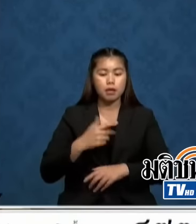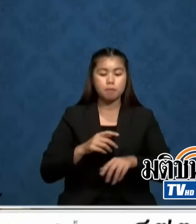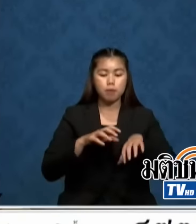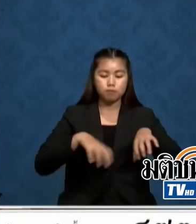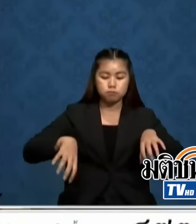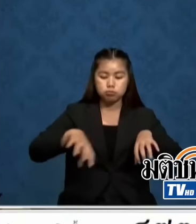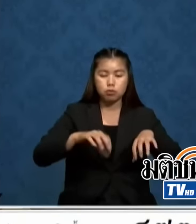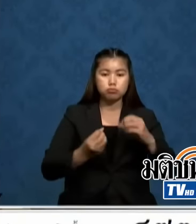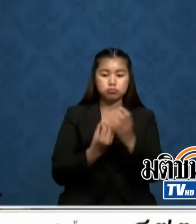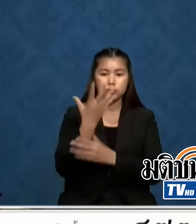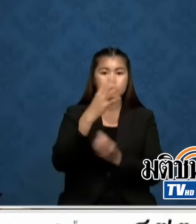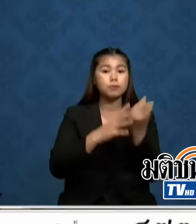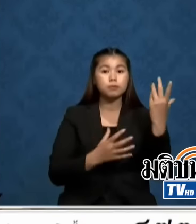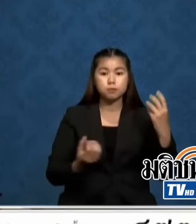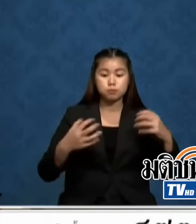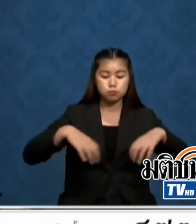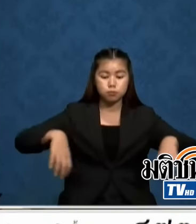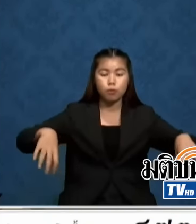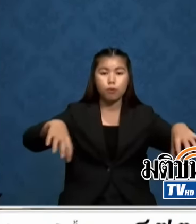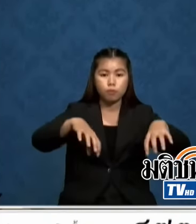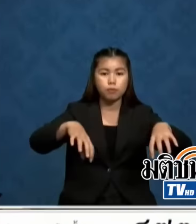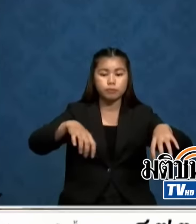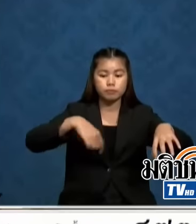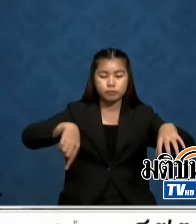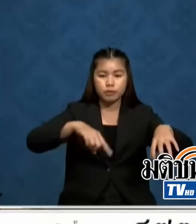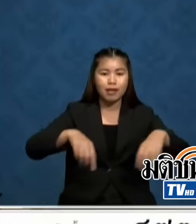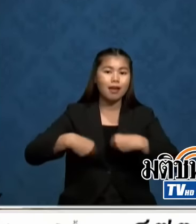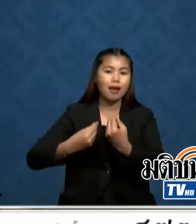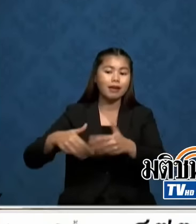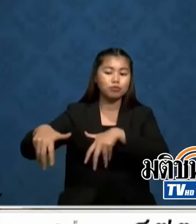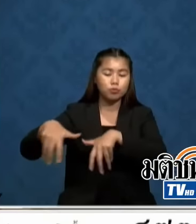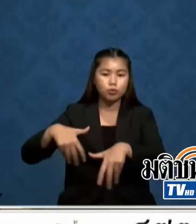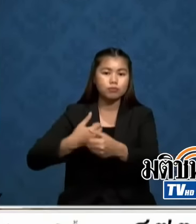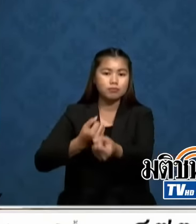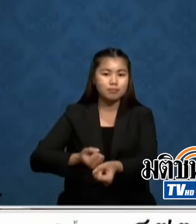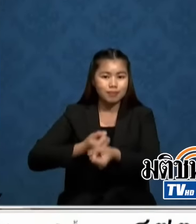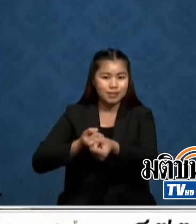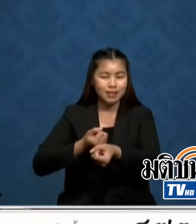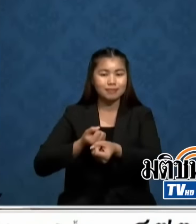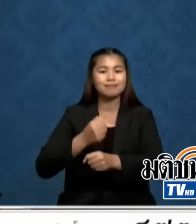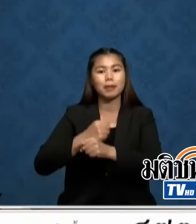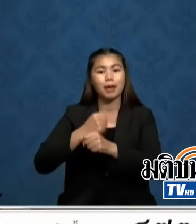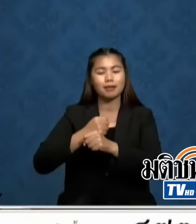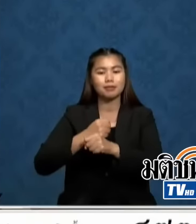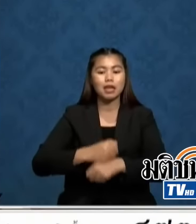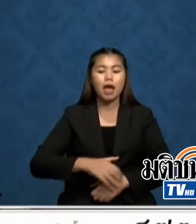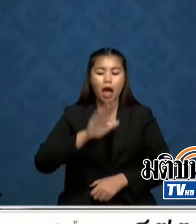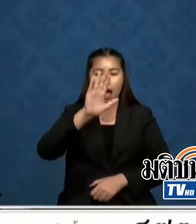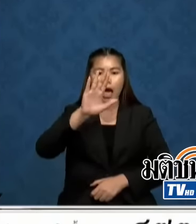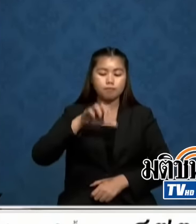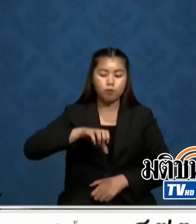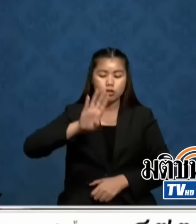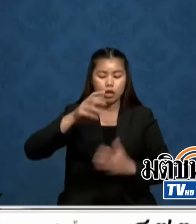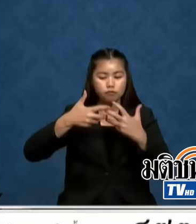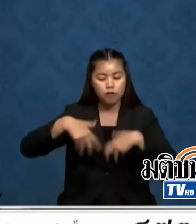สีเขียวก็คือพื้นที่ที่เป็นพื้นที่เพื่อชนบทและเกษตรกรรมห้ามสร้างโรงไฟฟ้าทุก